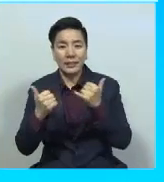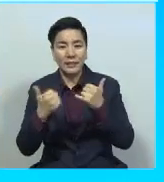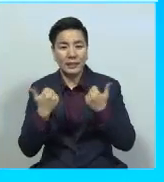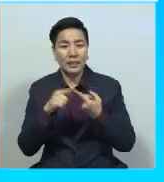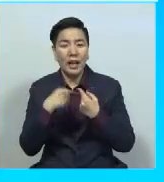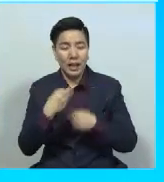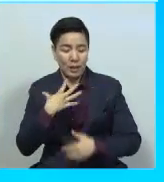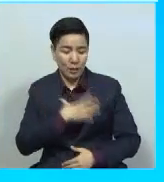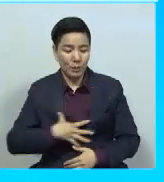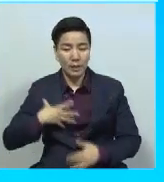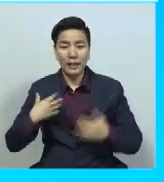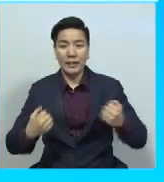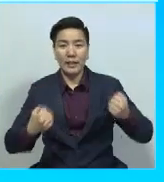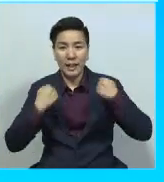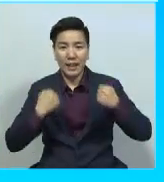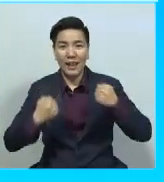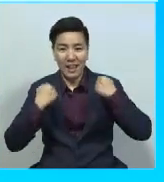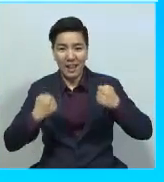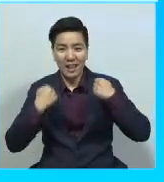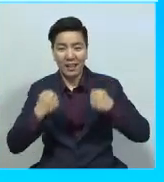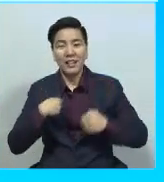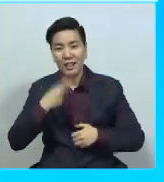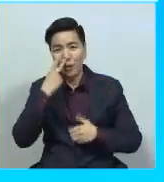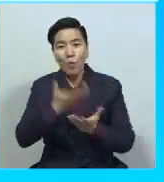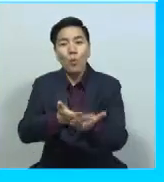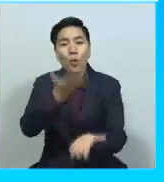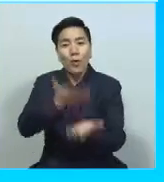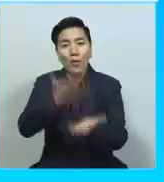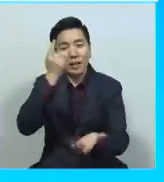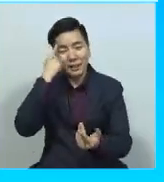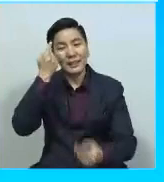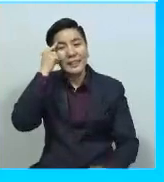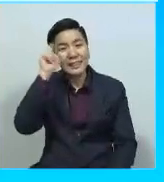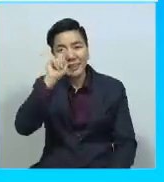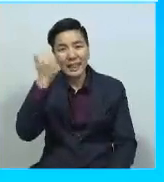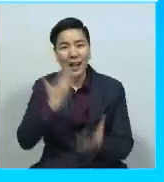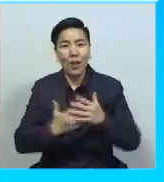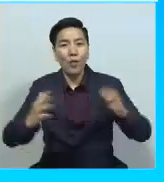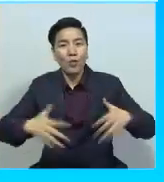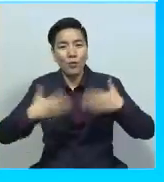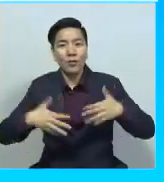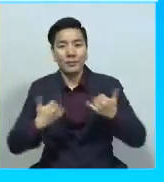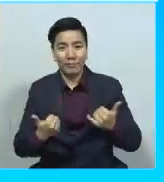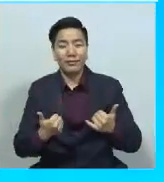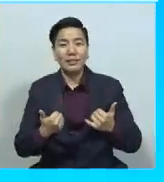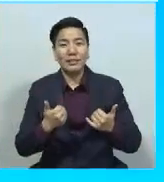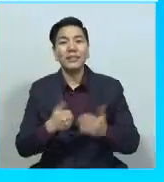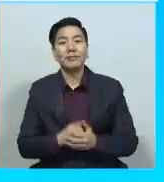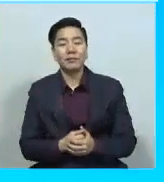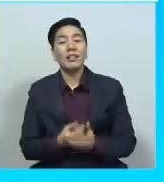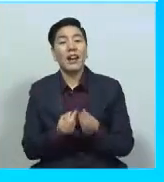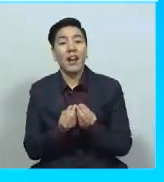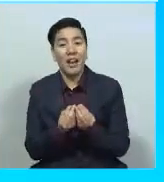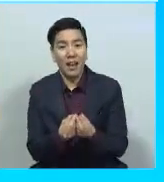ขอให้สุขภาพแข็งแรงนะขอให้ดูแลปีนี้คิดอะไรได้เงินได้ทองค่ะนะขอ